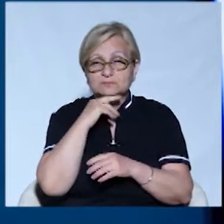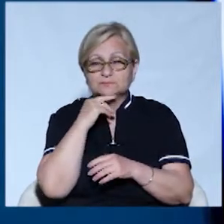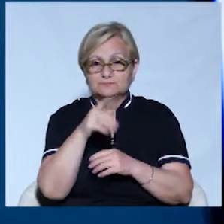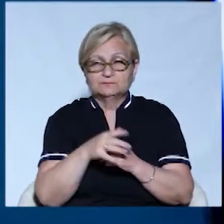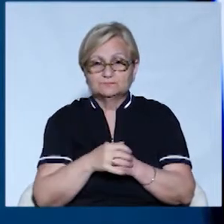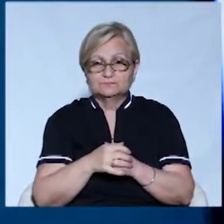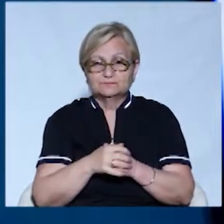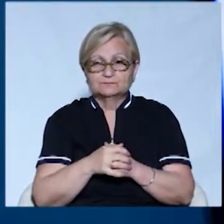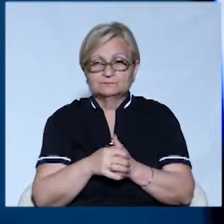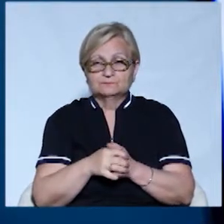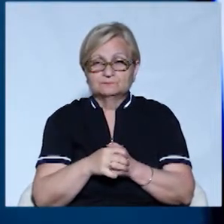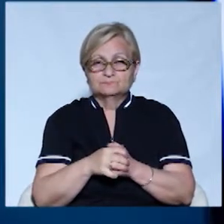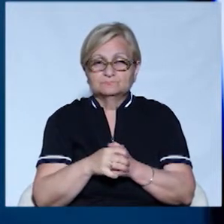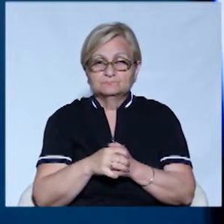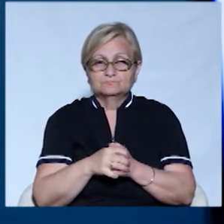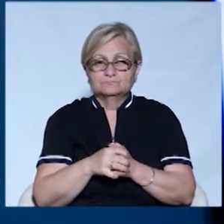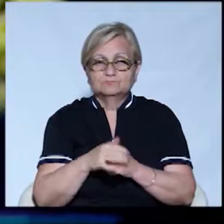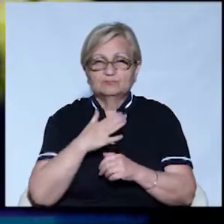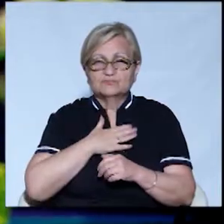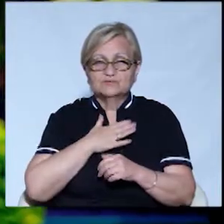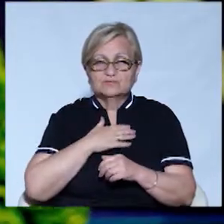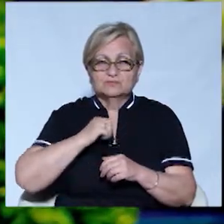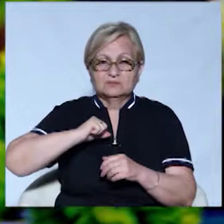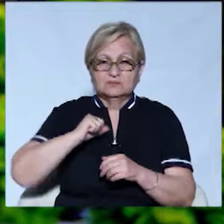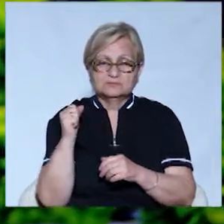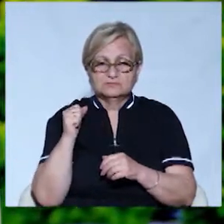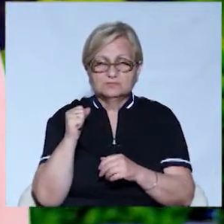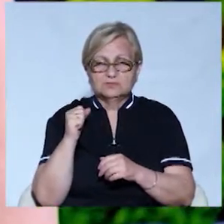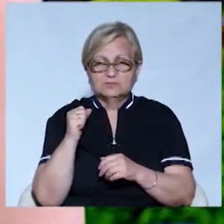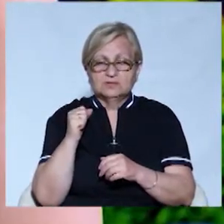დავაკვირდეთ, ჩვენ მეგობარს საჩუქრად